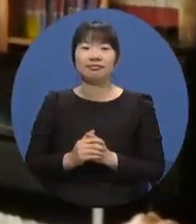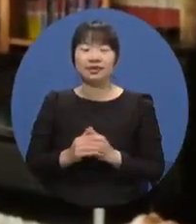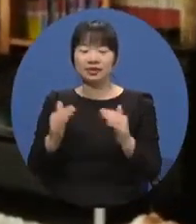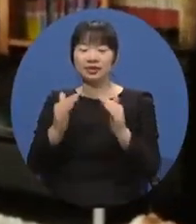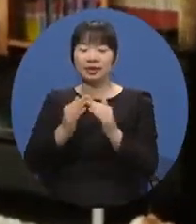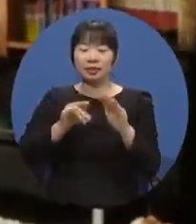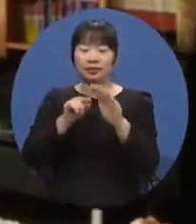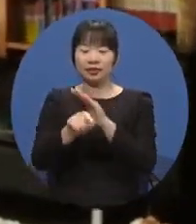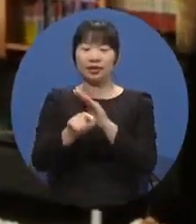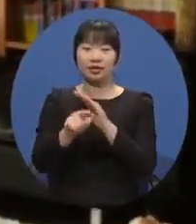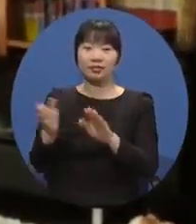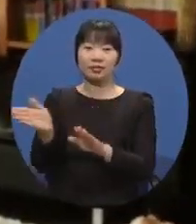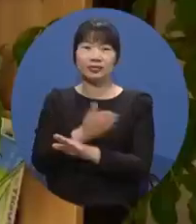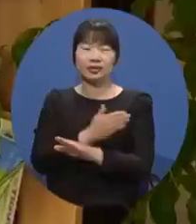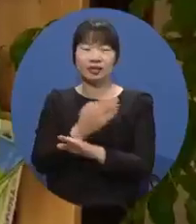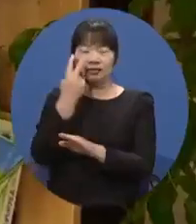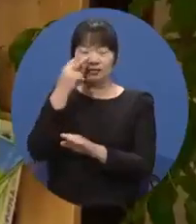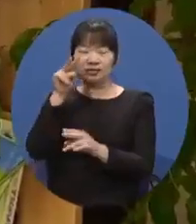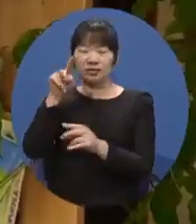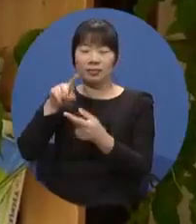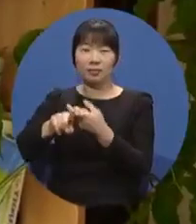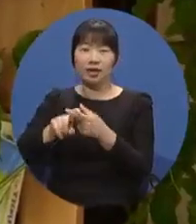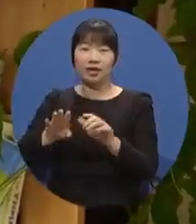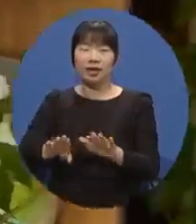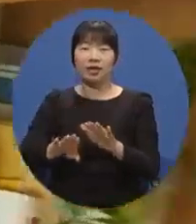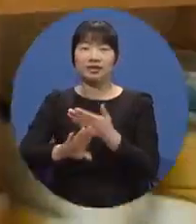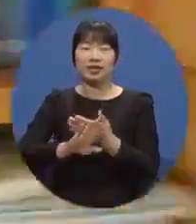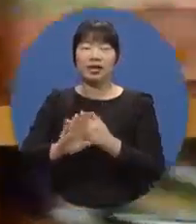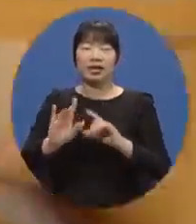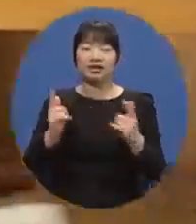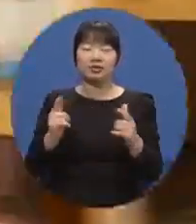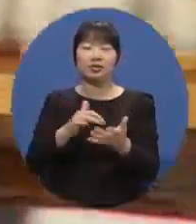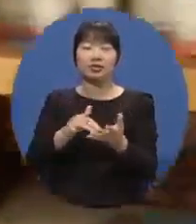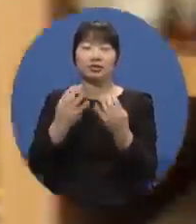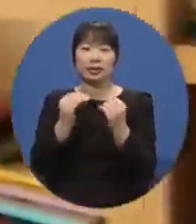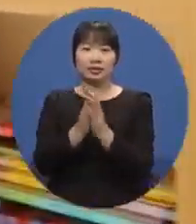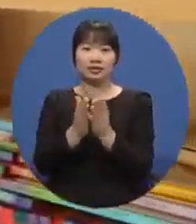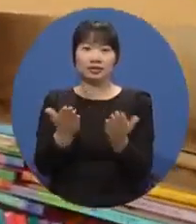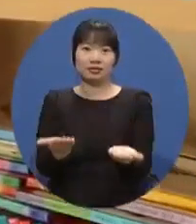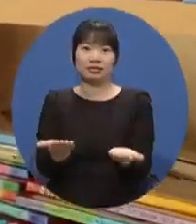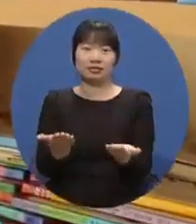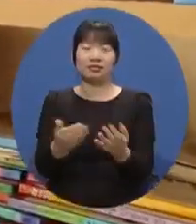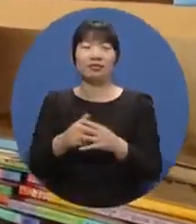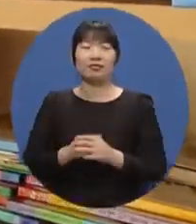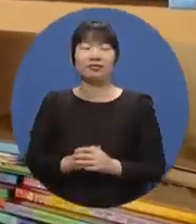집에 들어서자마자 시선을 사로잡는 것은 다름 아닌 수많은 책.